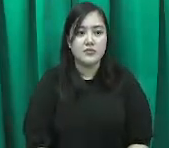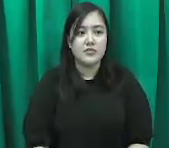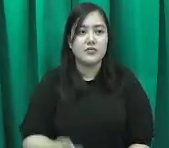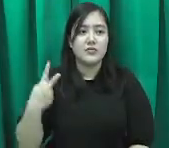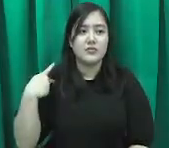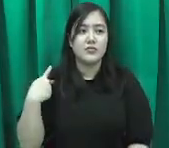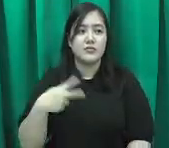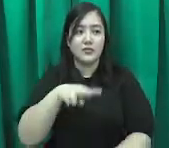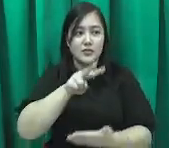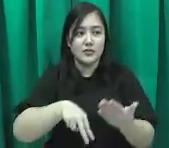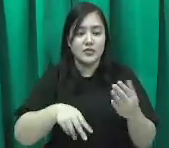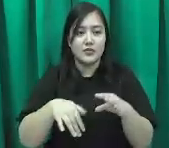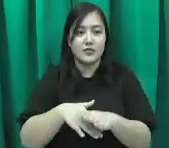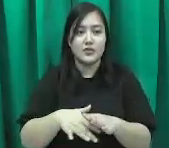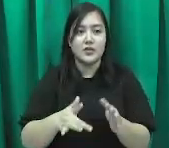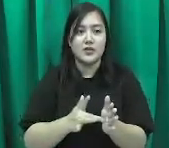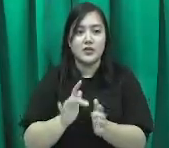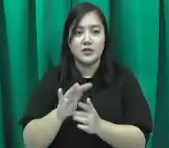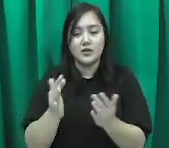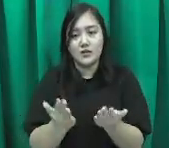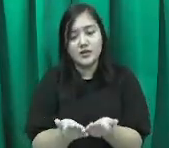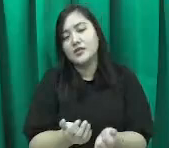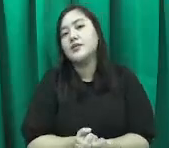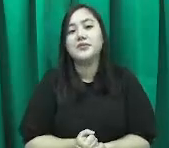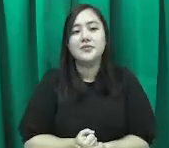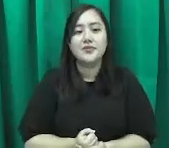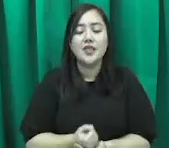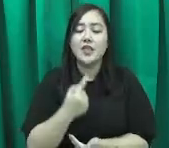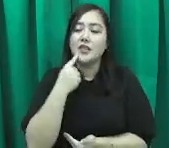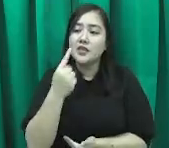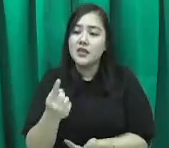ko. Cement right?